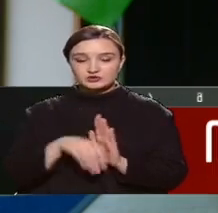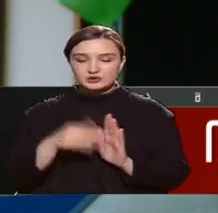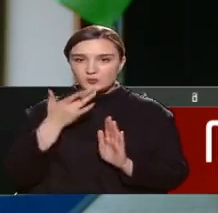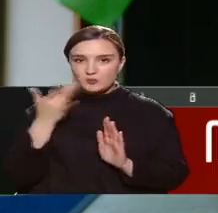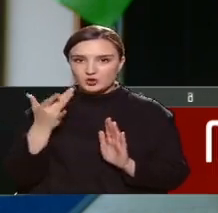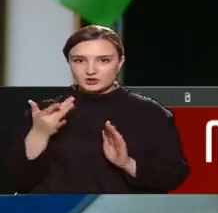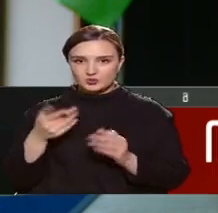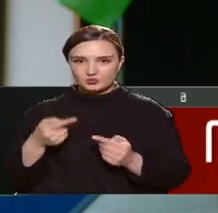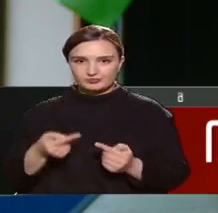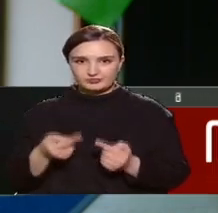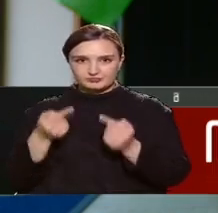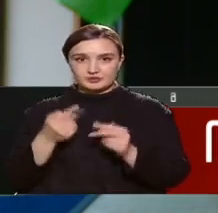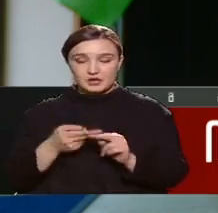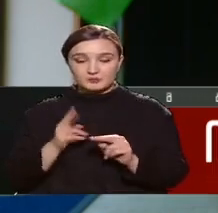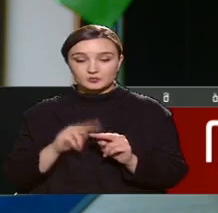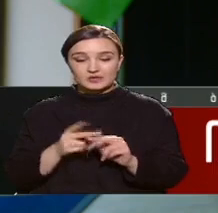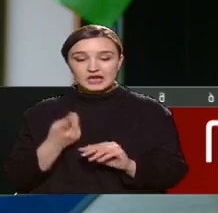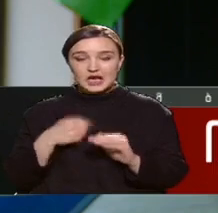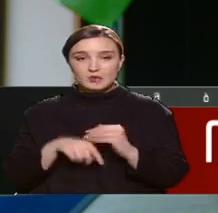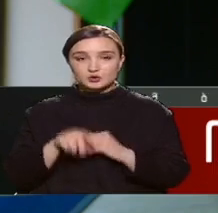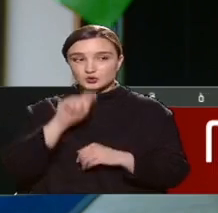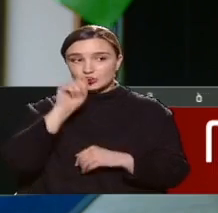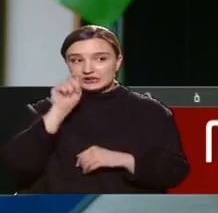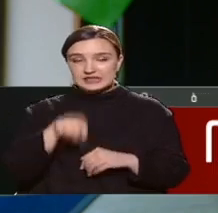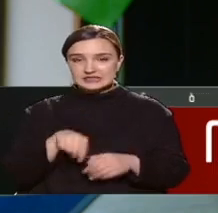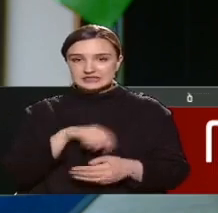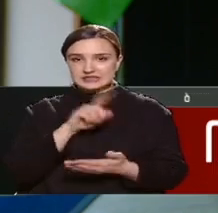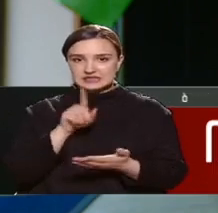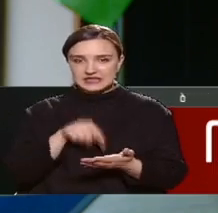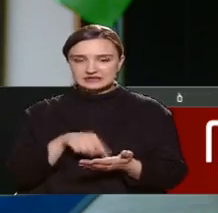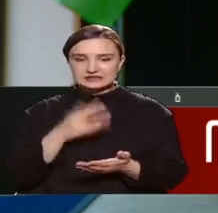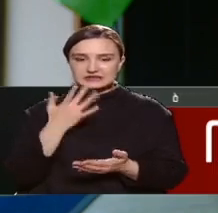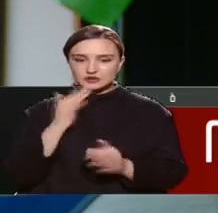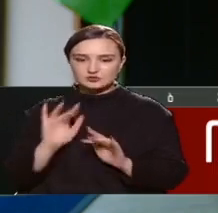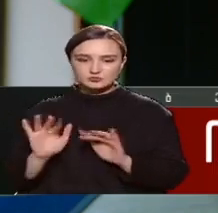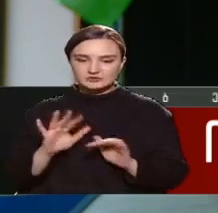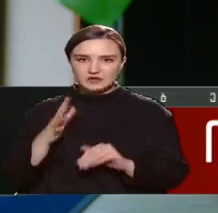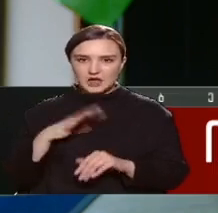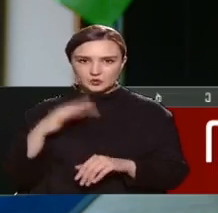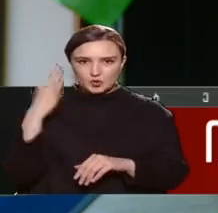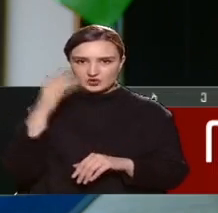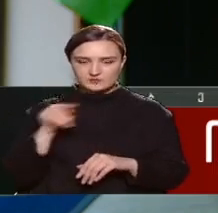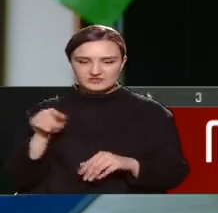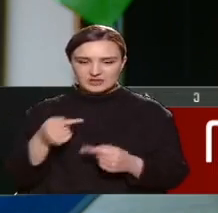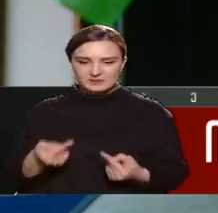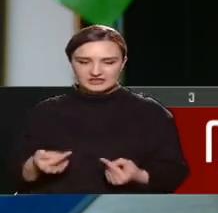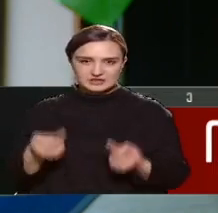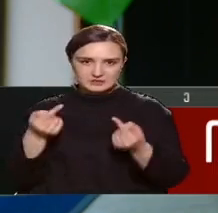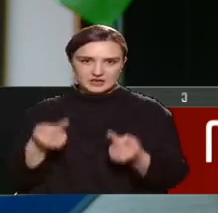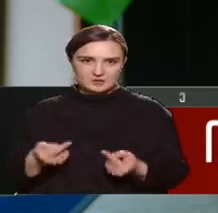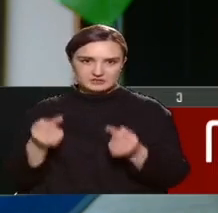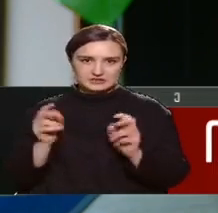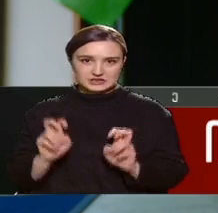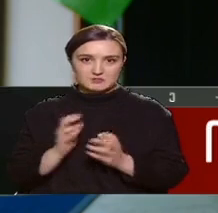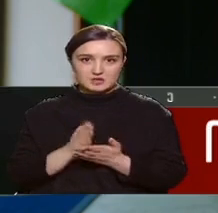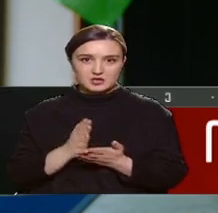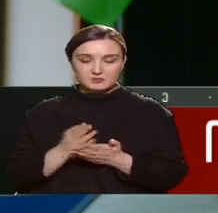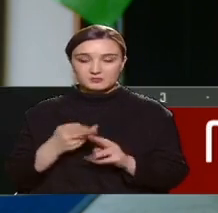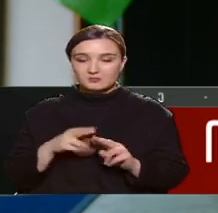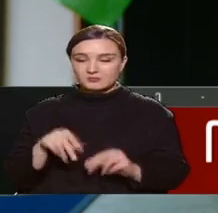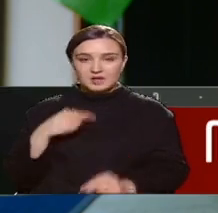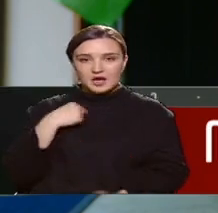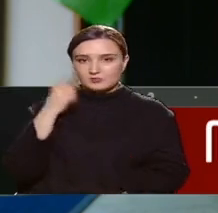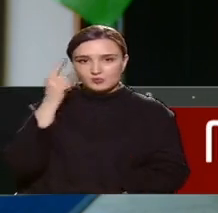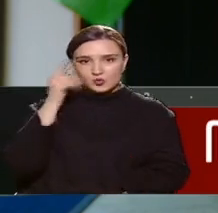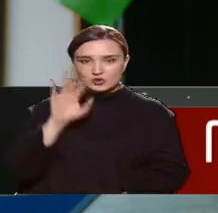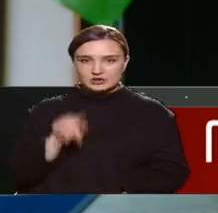ამბავად აქცევს. Ამიტომ გამოდის, რომ უკრაინის საკითხის კი ნაციონალური მოძრაობის და ქართულოსნების დაპირისპირების თემა გახდა და მე არ მგონია, რომ